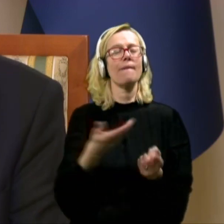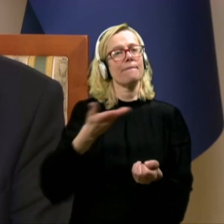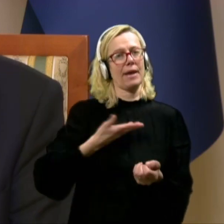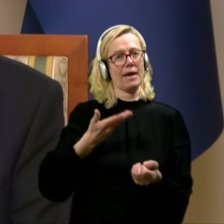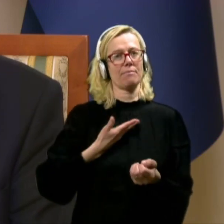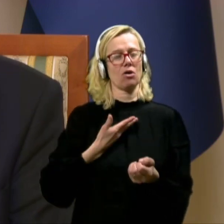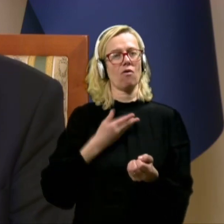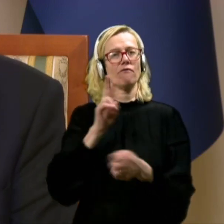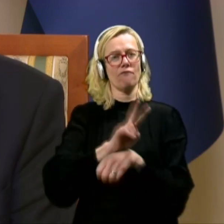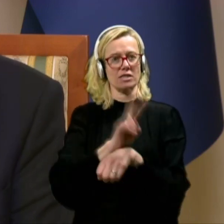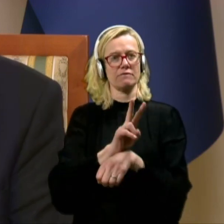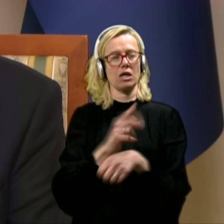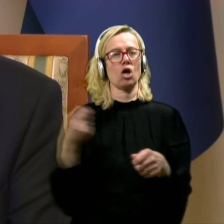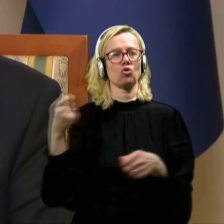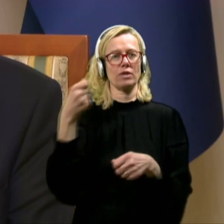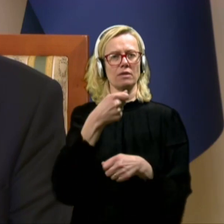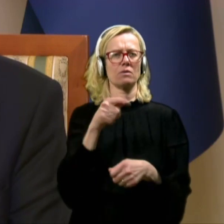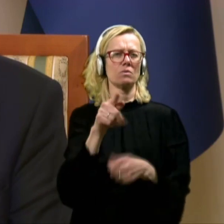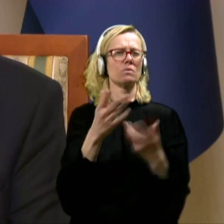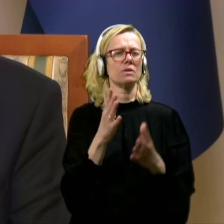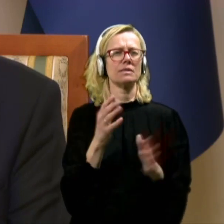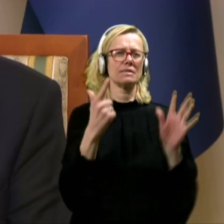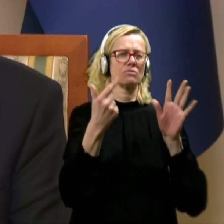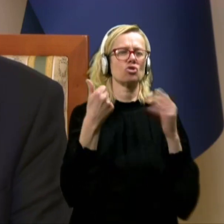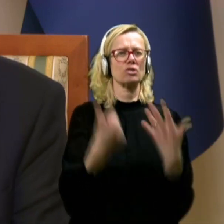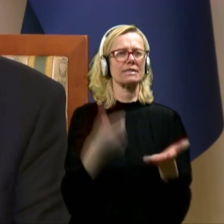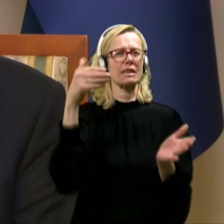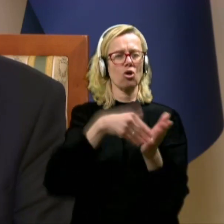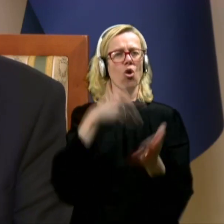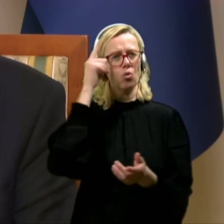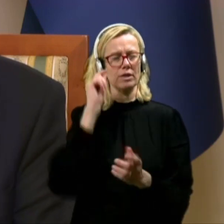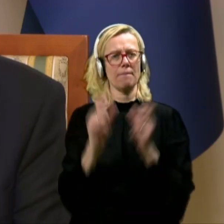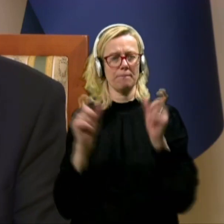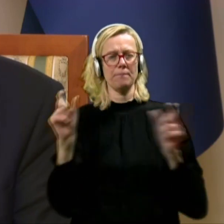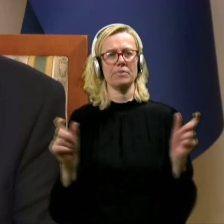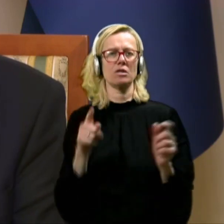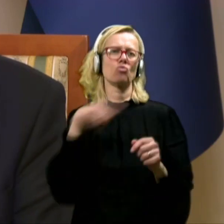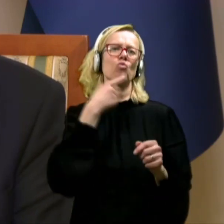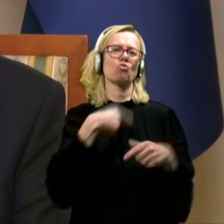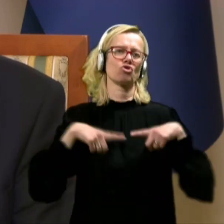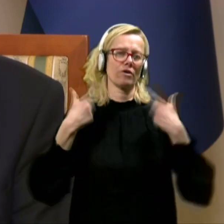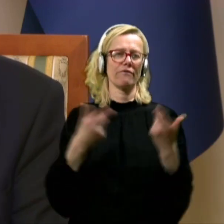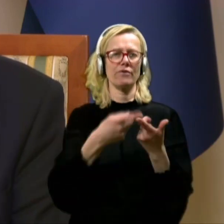prejemnikom varstvenega dodatka, to je okrog 67 tisoč ljudem, ki živijo,